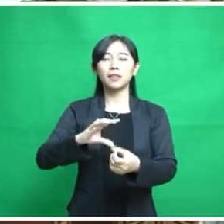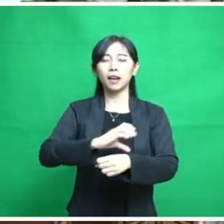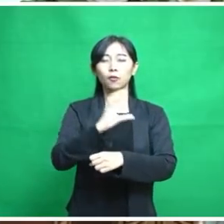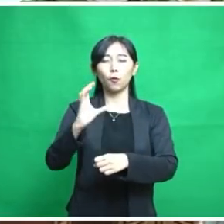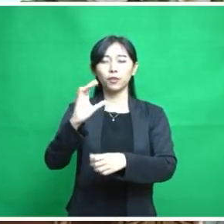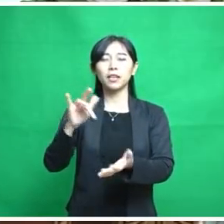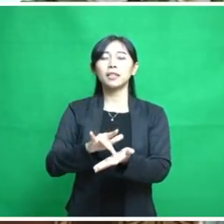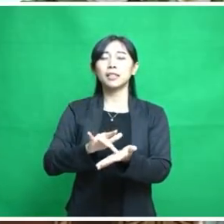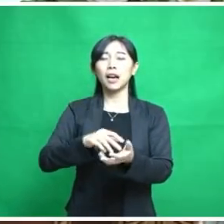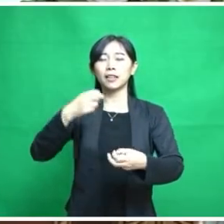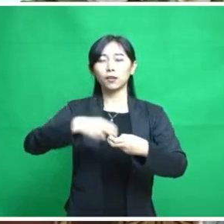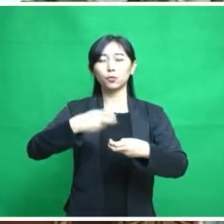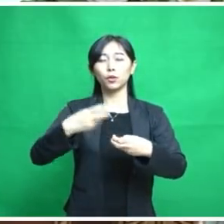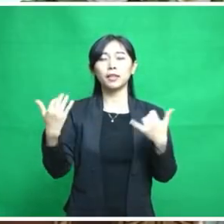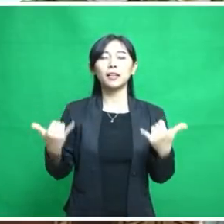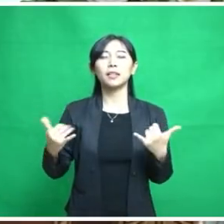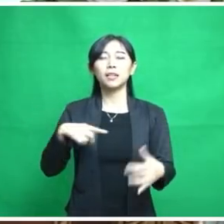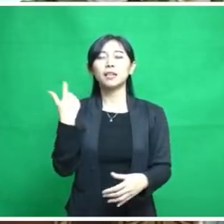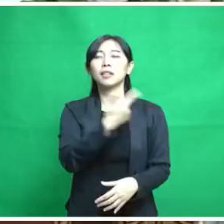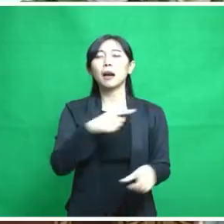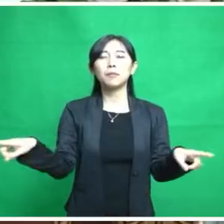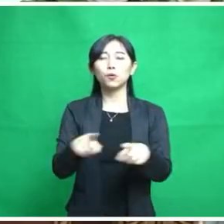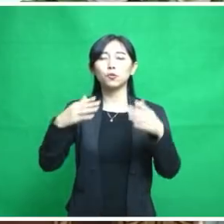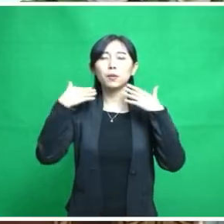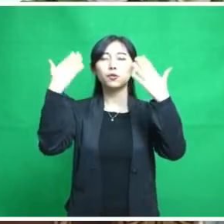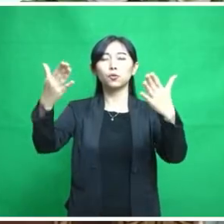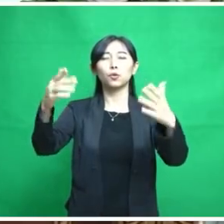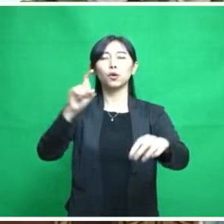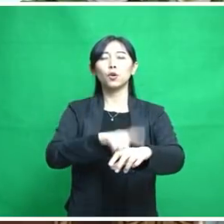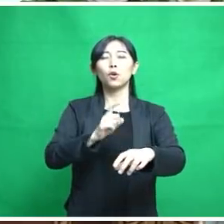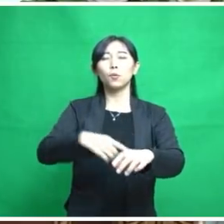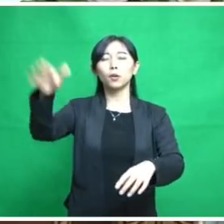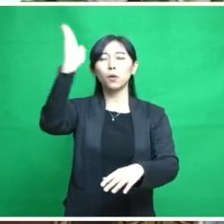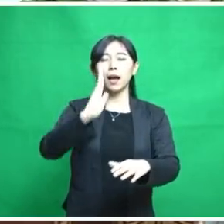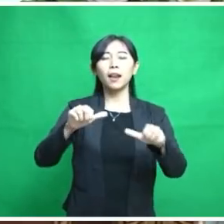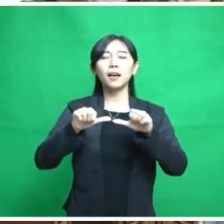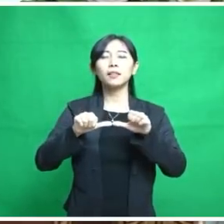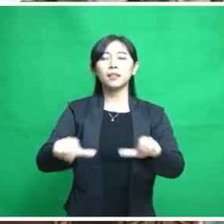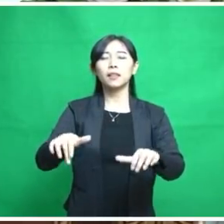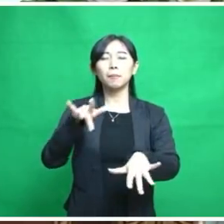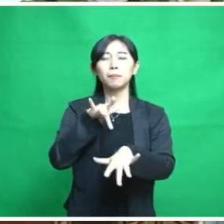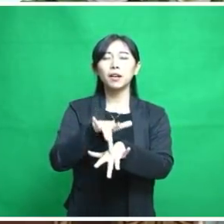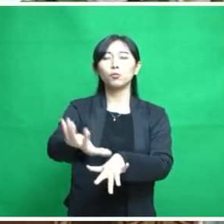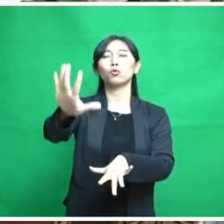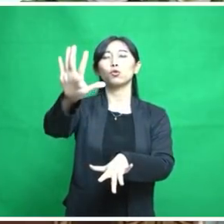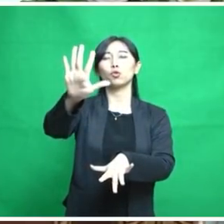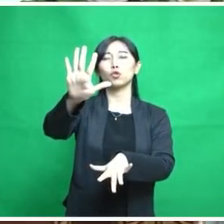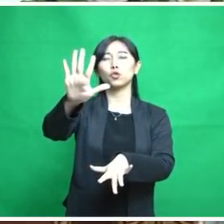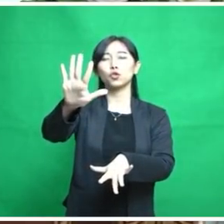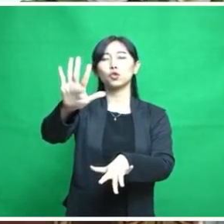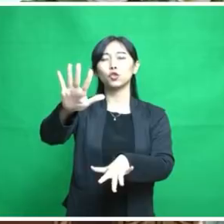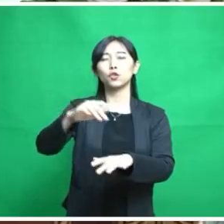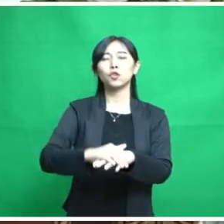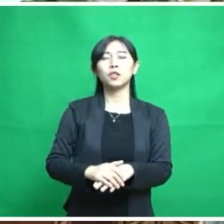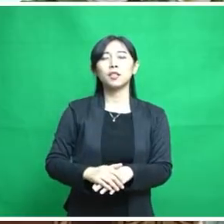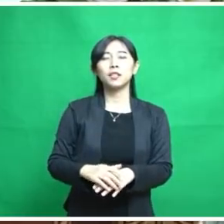Dan di tengah kesulitan bersama ini, kami juga mengucap syukur ketika Allah tetap boleh mengutus dan mempercaya kami